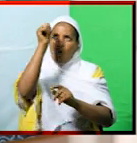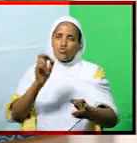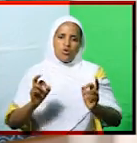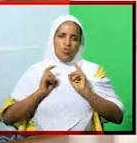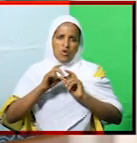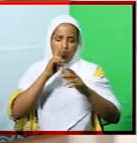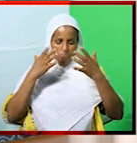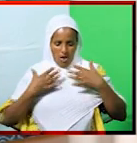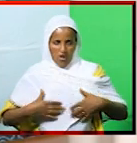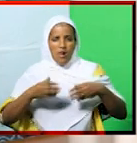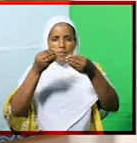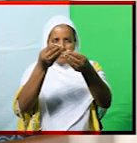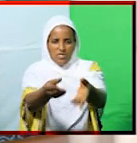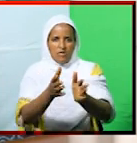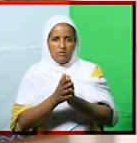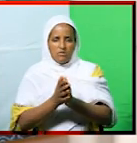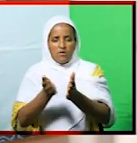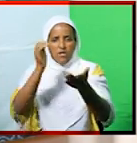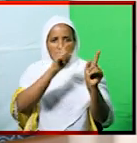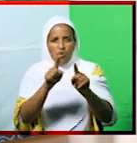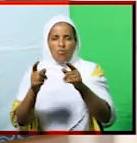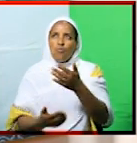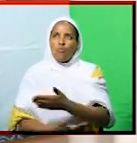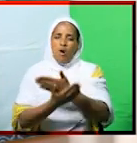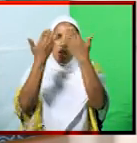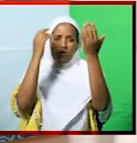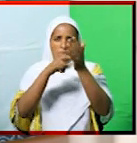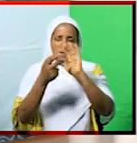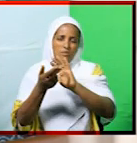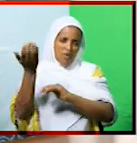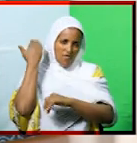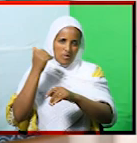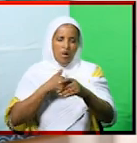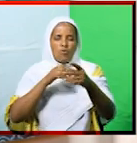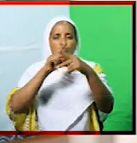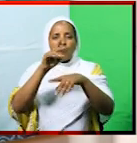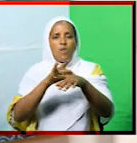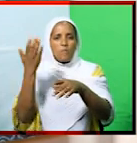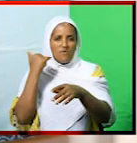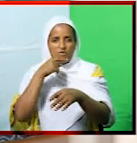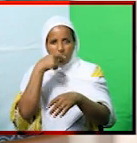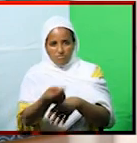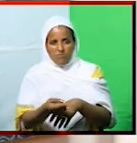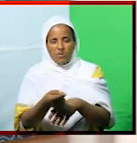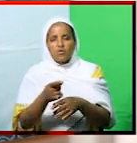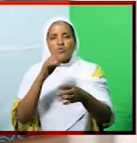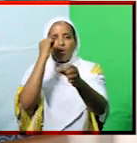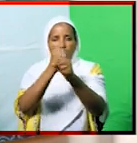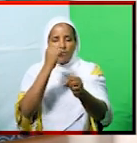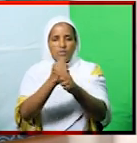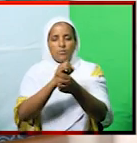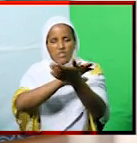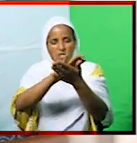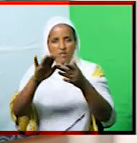ወሃቢ ህይወት ህይወትን በአካል የሚሰጥ። በደግሞ ማለዳም ማለት በዚያኛው በነበረ መርሃ ግብርም ስንለው ነበረ፣ ውቱ